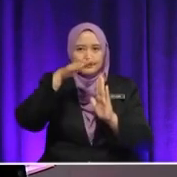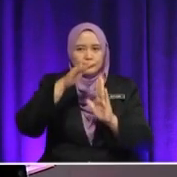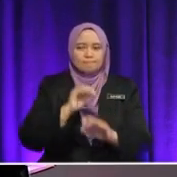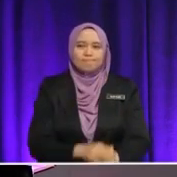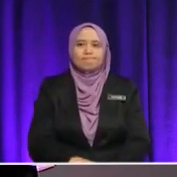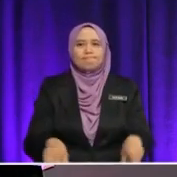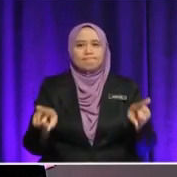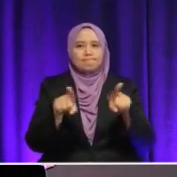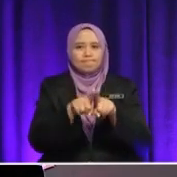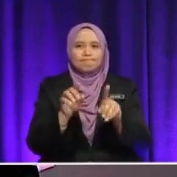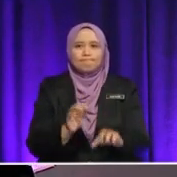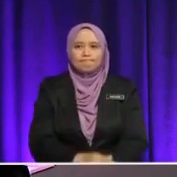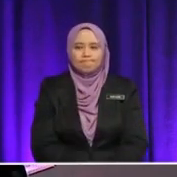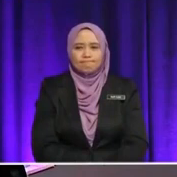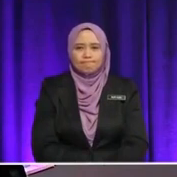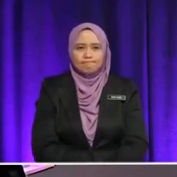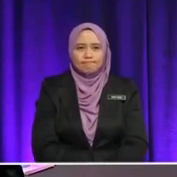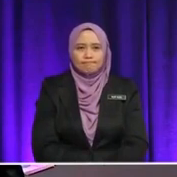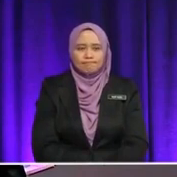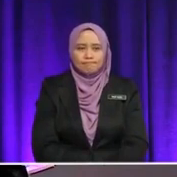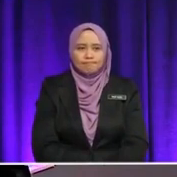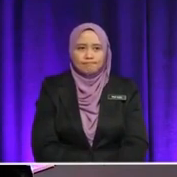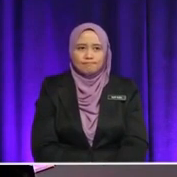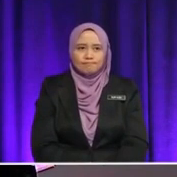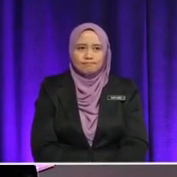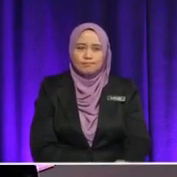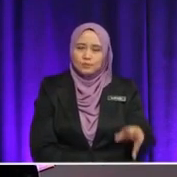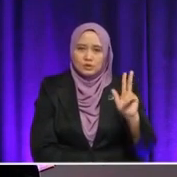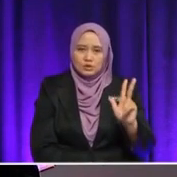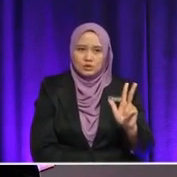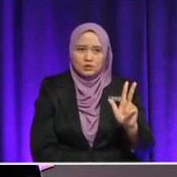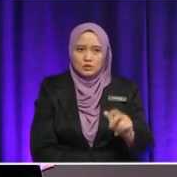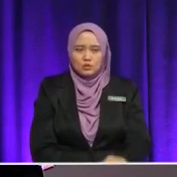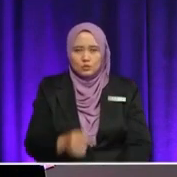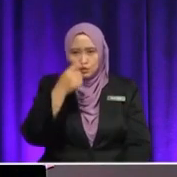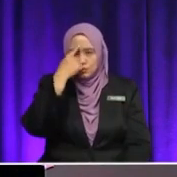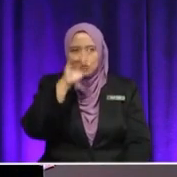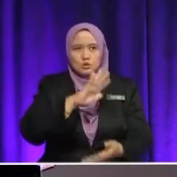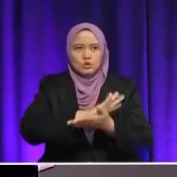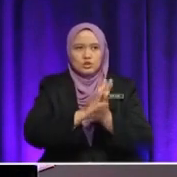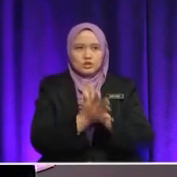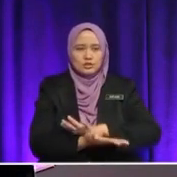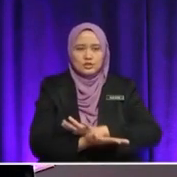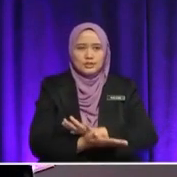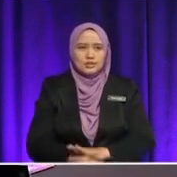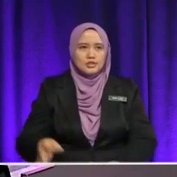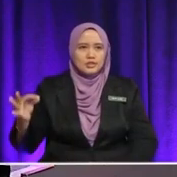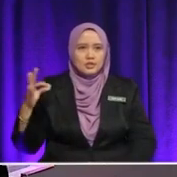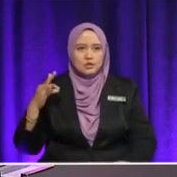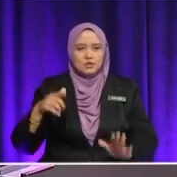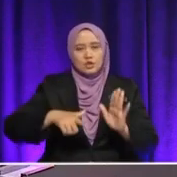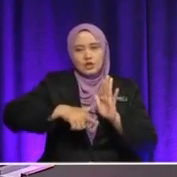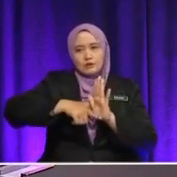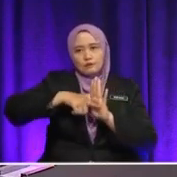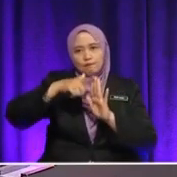sambung aja yang berbeza yang ketiga ketiga untuk menjadi sajogyo lebih sedikit berbanding unik